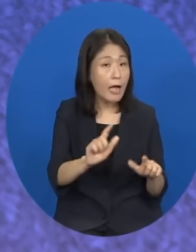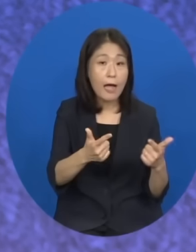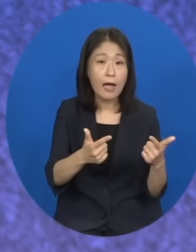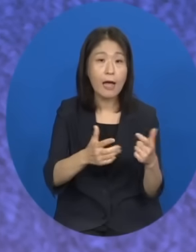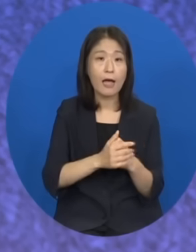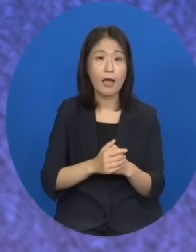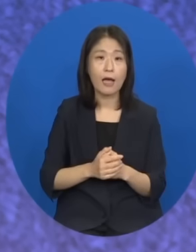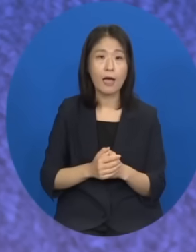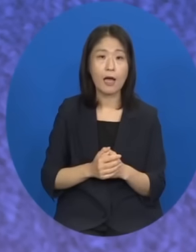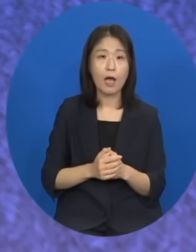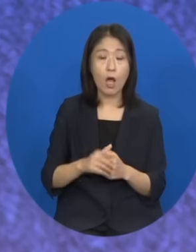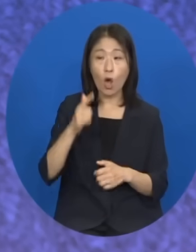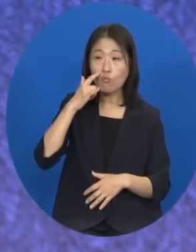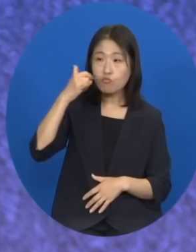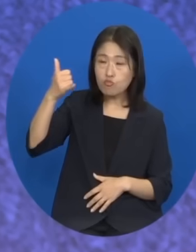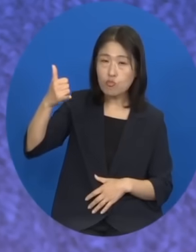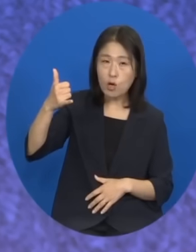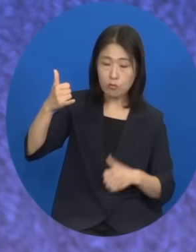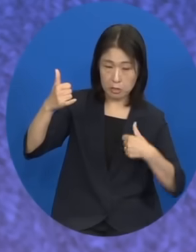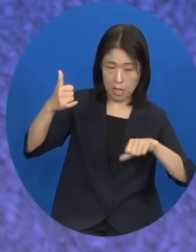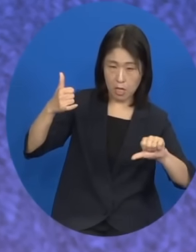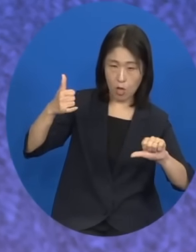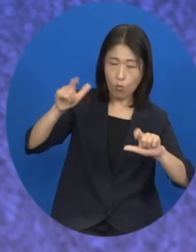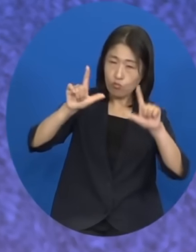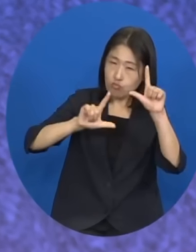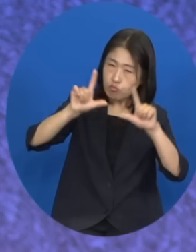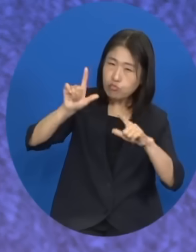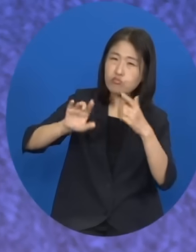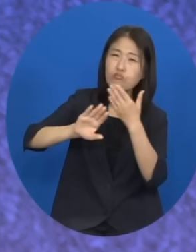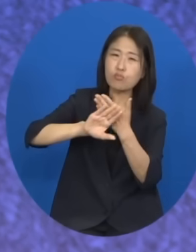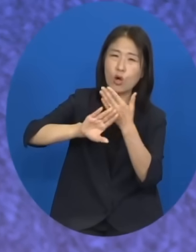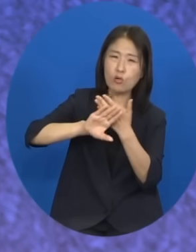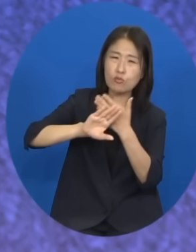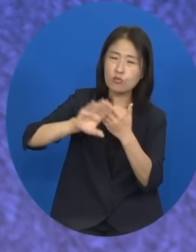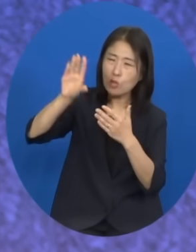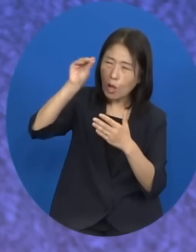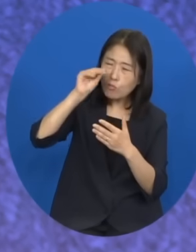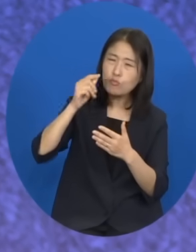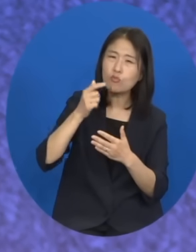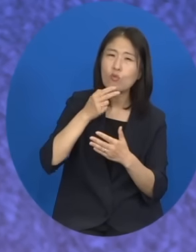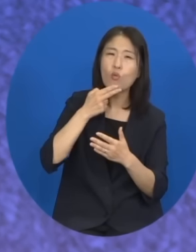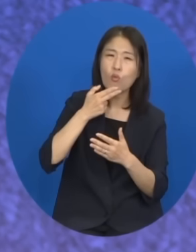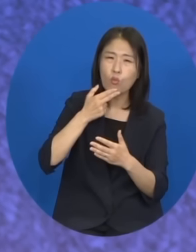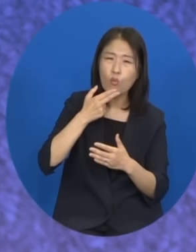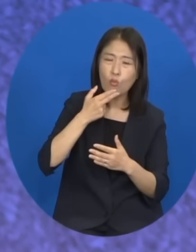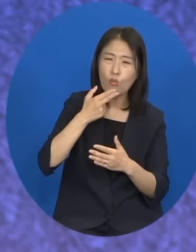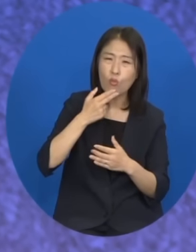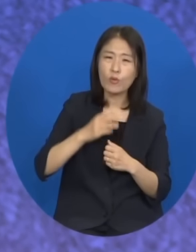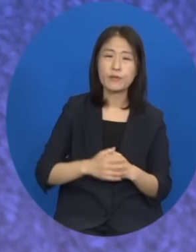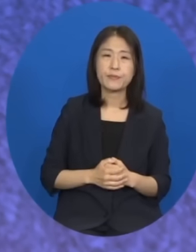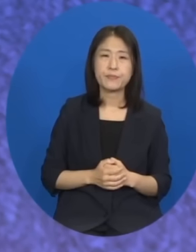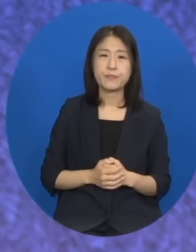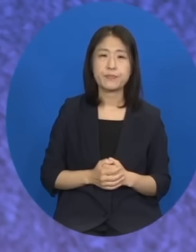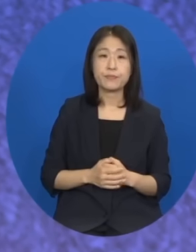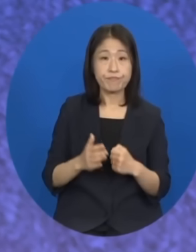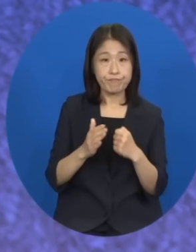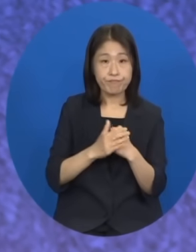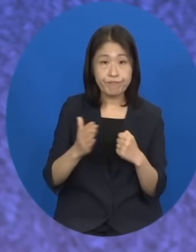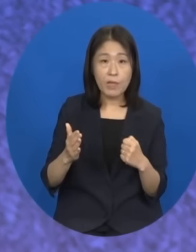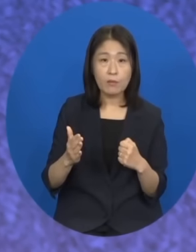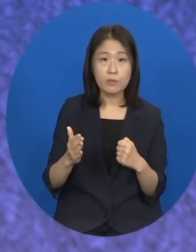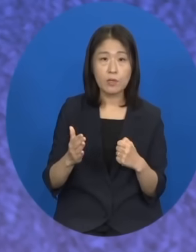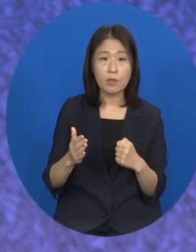부모님하고 얼굴 생김도 같지 않고 그 부모님으로부터 유전자를 물려받은 것도 아닙니다. 그러니까